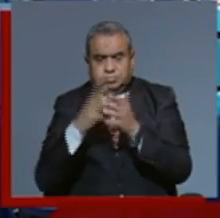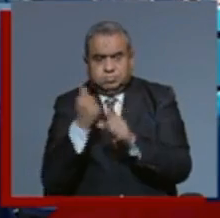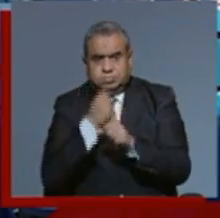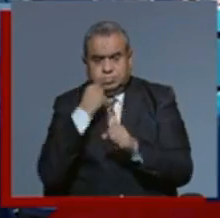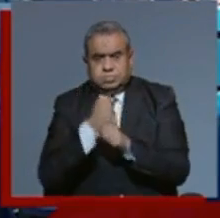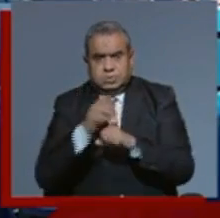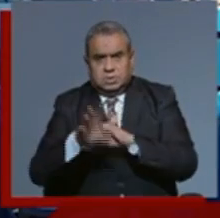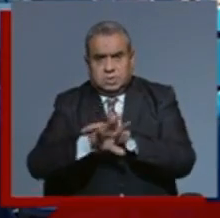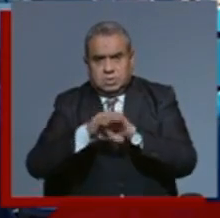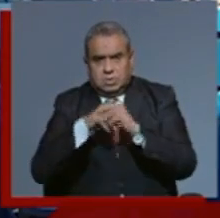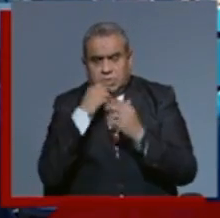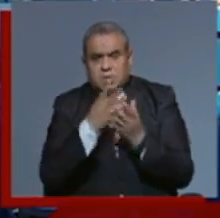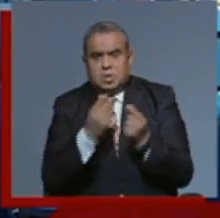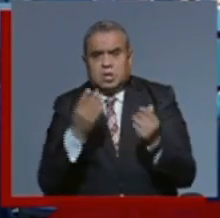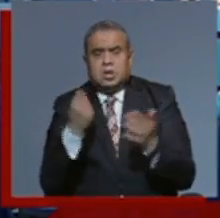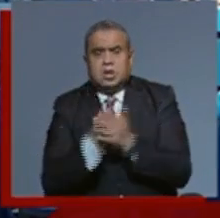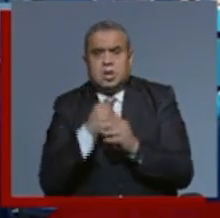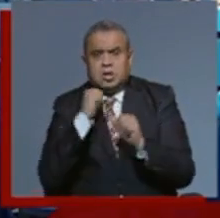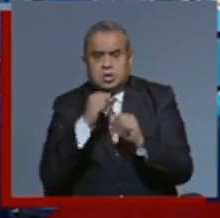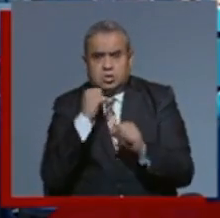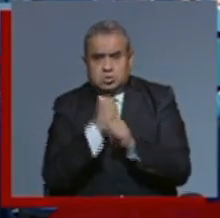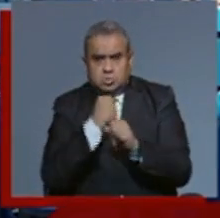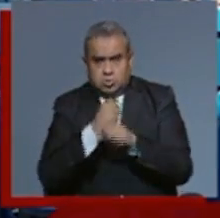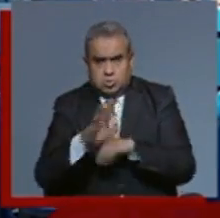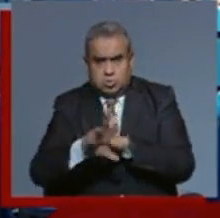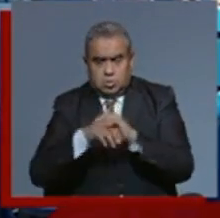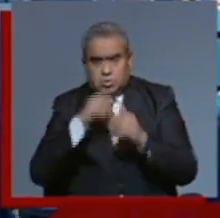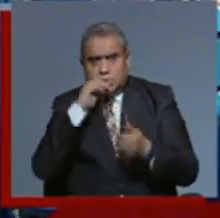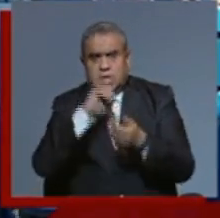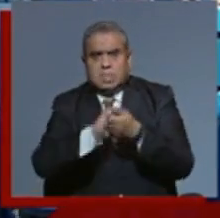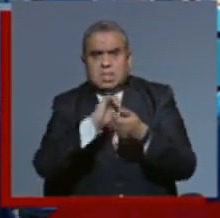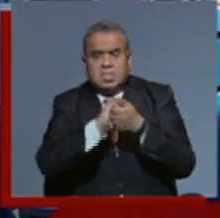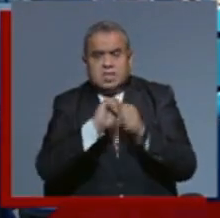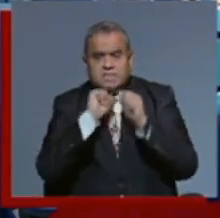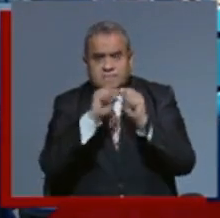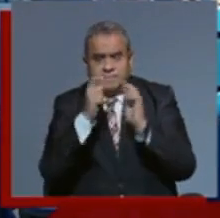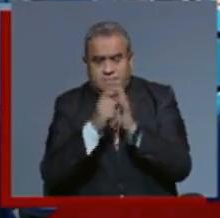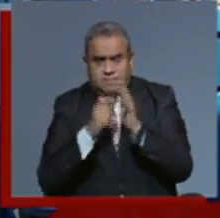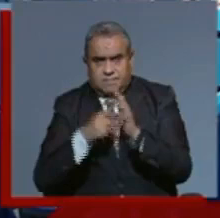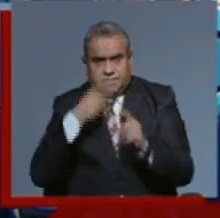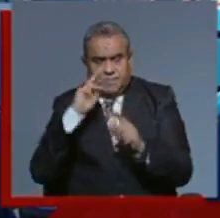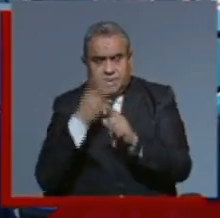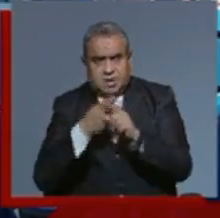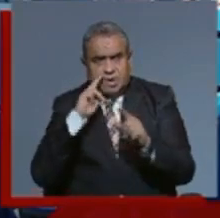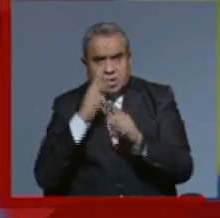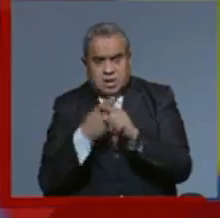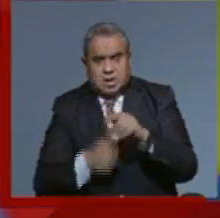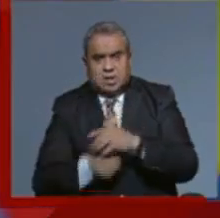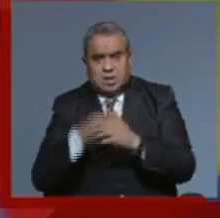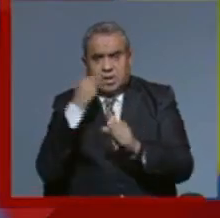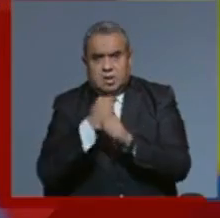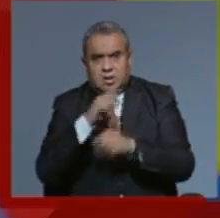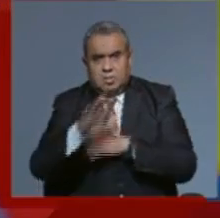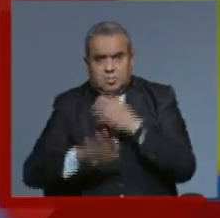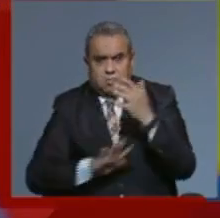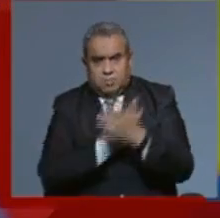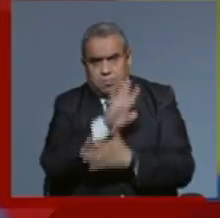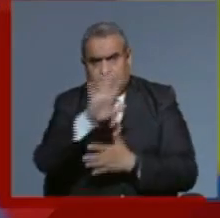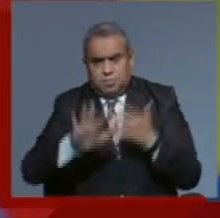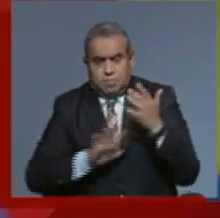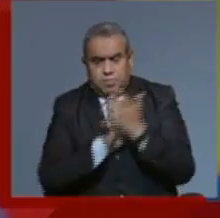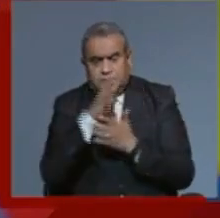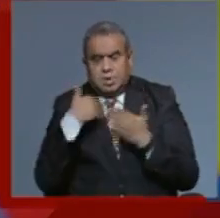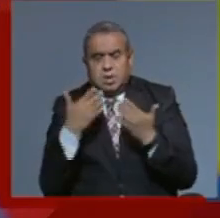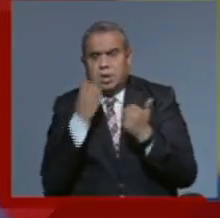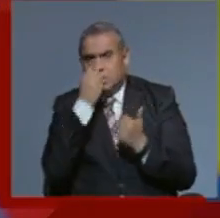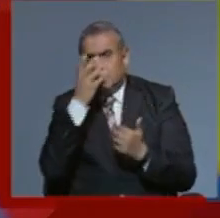فهناك الكثير من الوعود، فإننا نشاهد حاليا أزمة مناخية